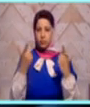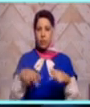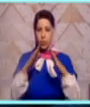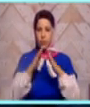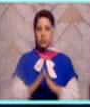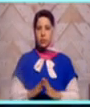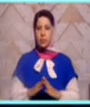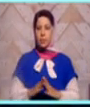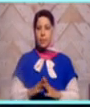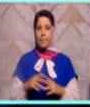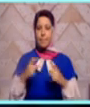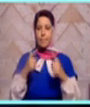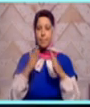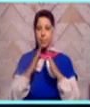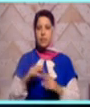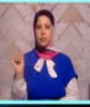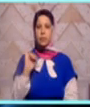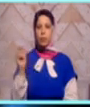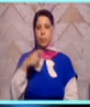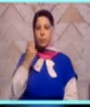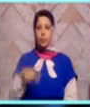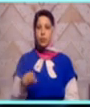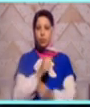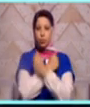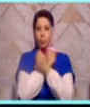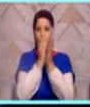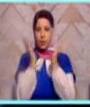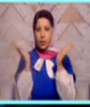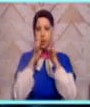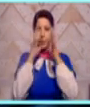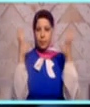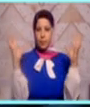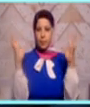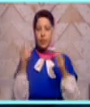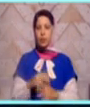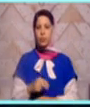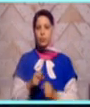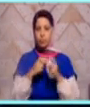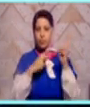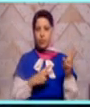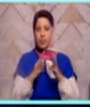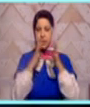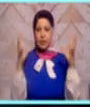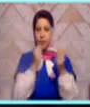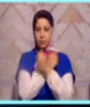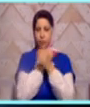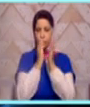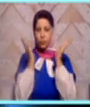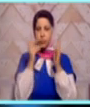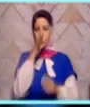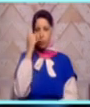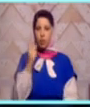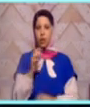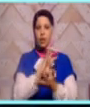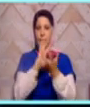بمشروع المتحف المصري الكبير اللي هو ان شاء الله هيبقى اكبر متحف يعني سياحه على مستوى العالم، ولذلك هناك